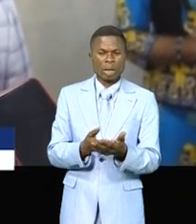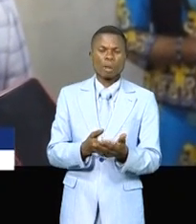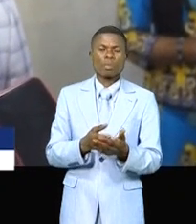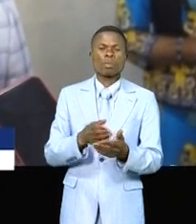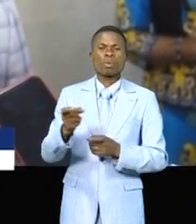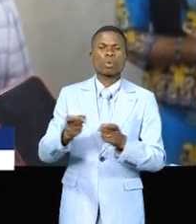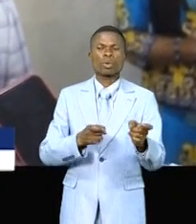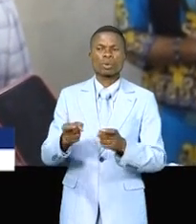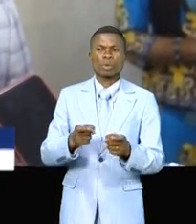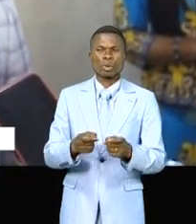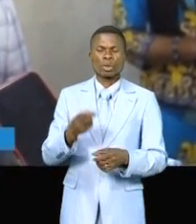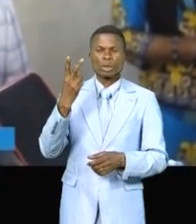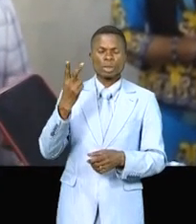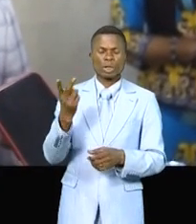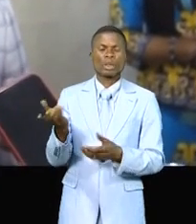deux précédentes vagues